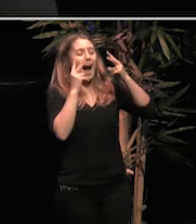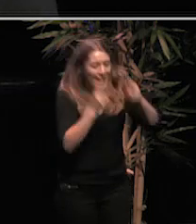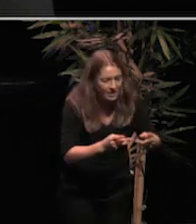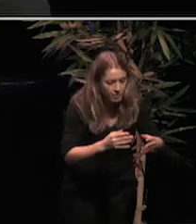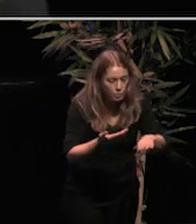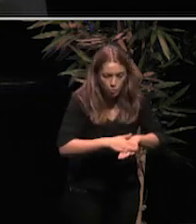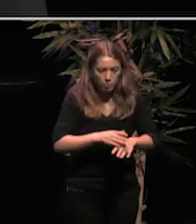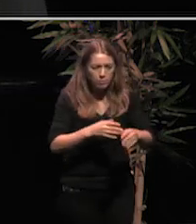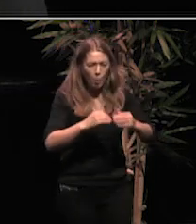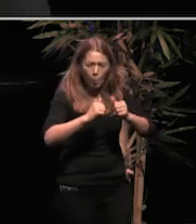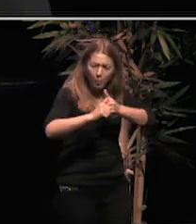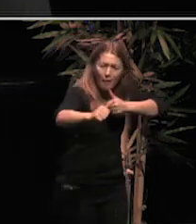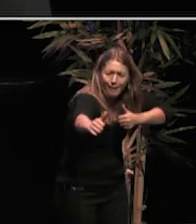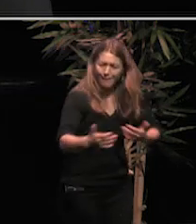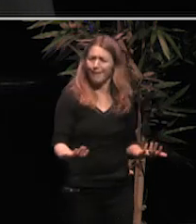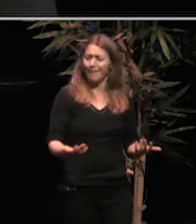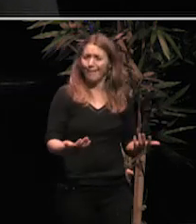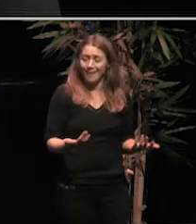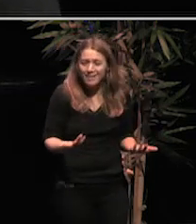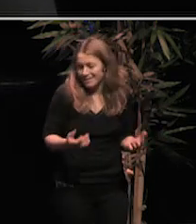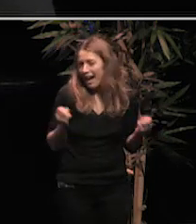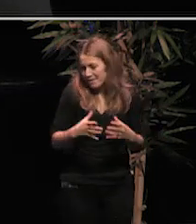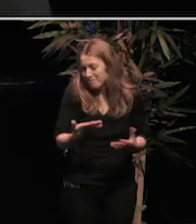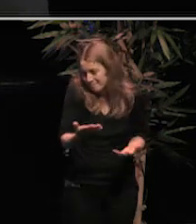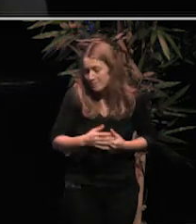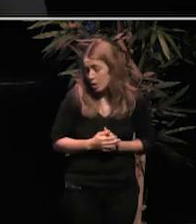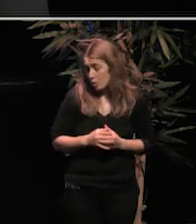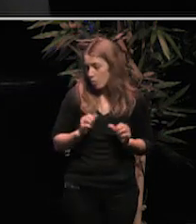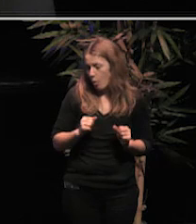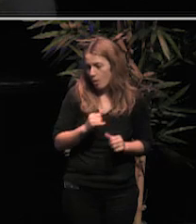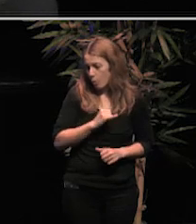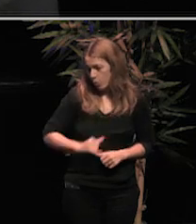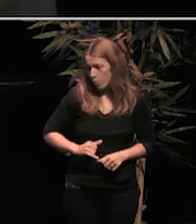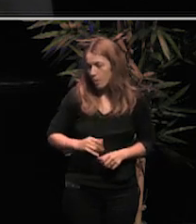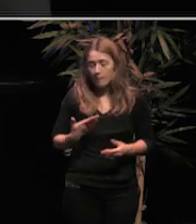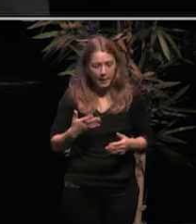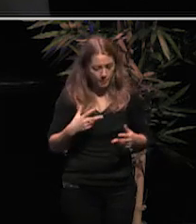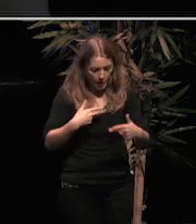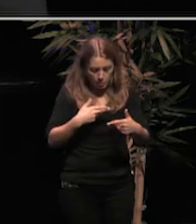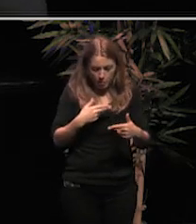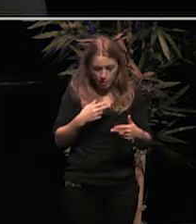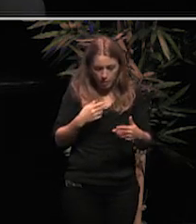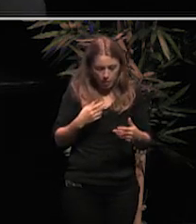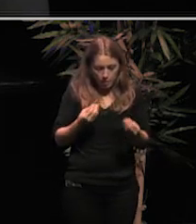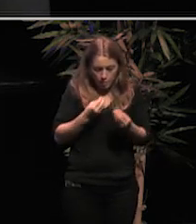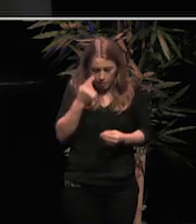ça va très très loin. Et là, c'est vrai que bah, voilà, vous avez des petites alertes comme ça où